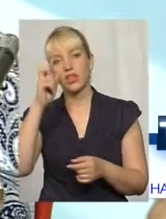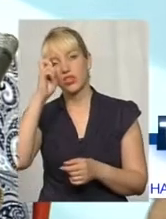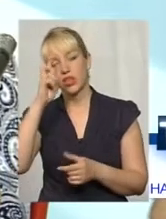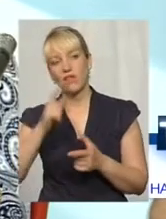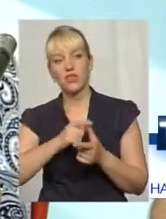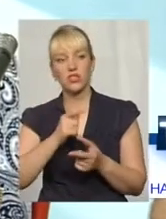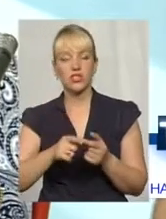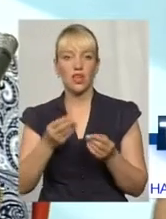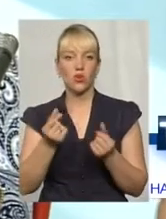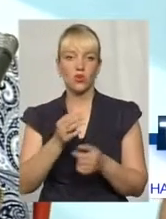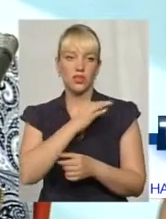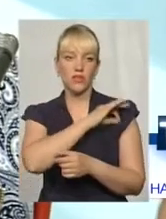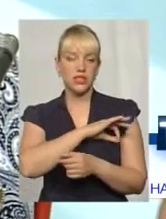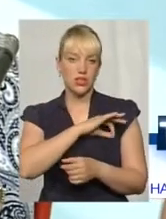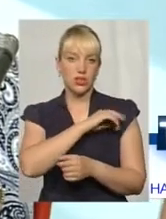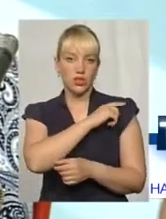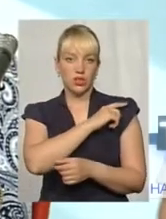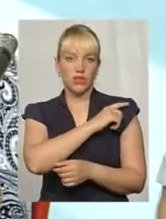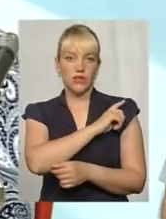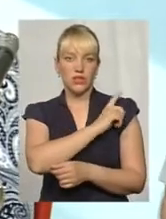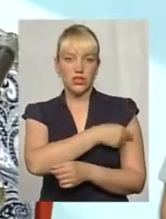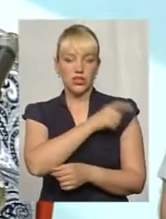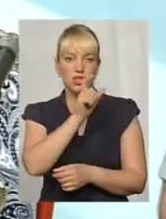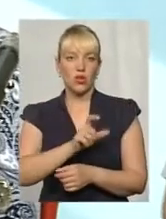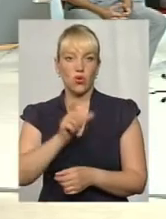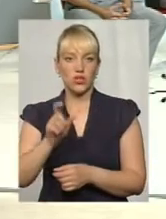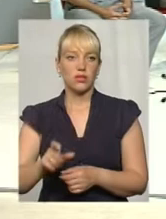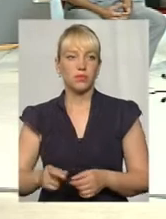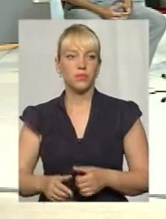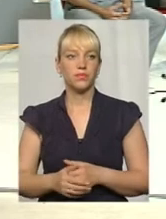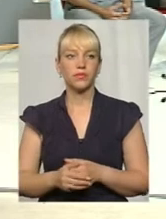за кошти фізичних і юридичних осіб. Віктора Миколаївича.